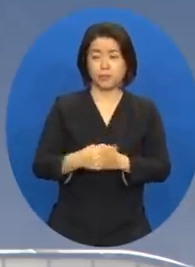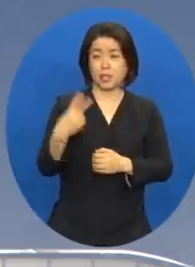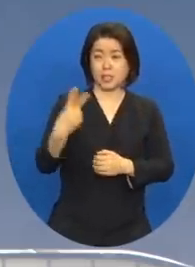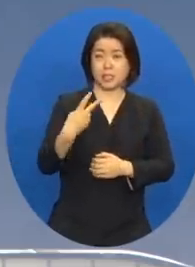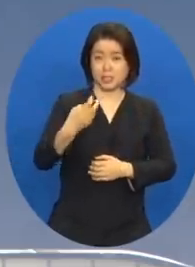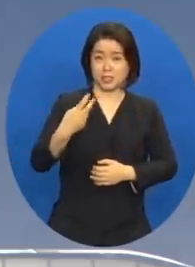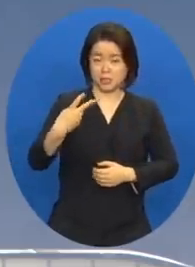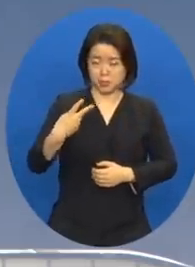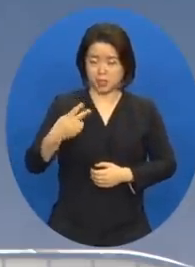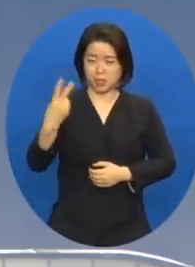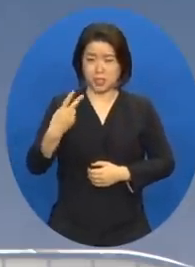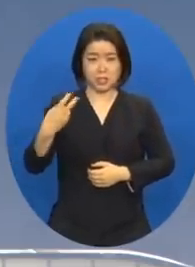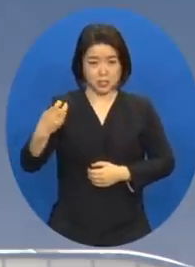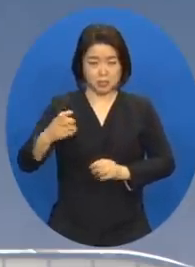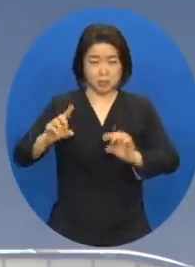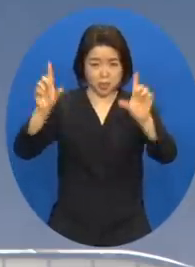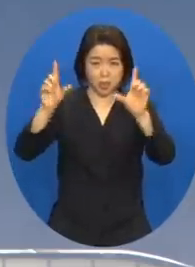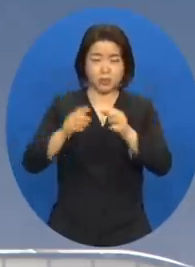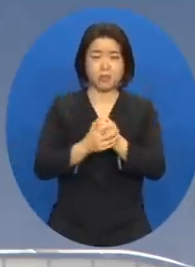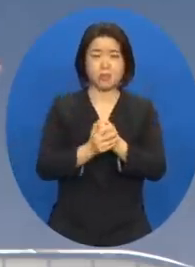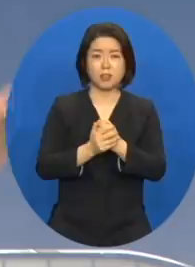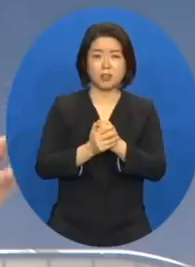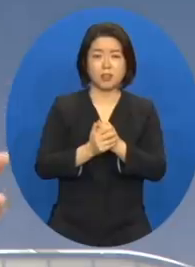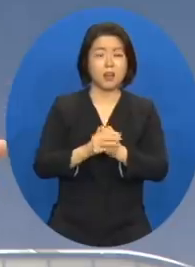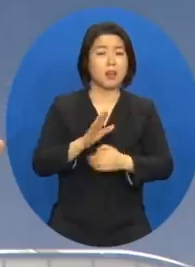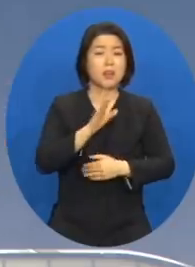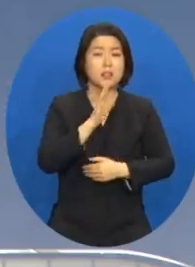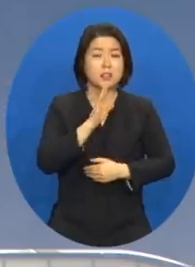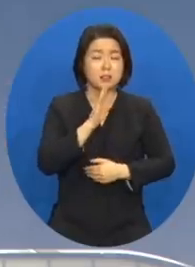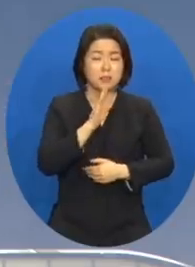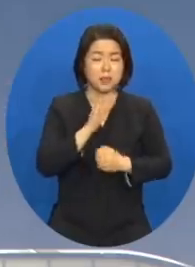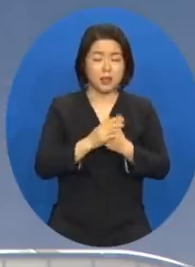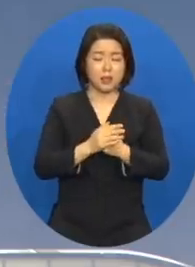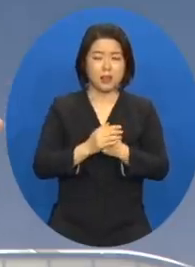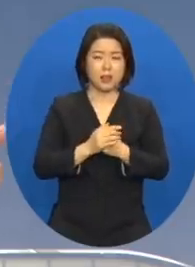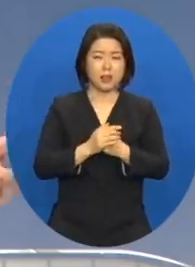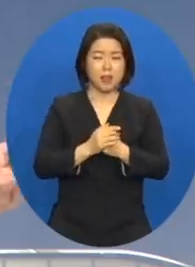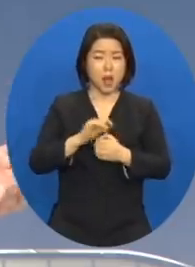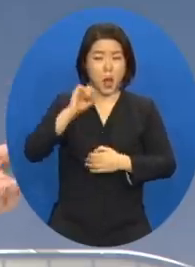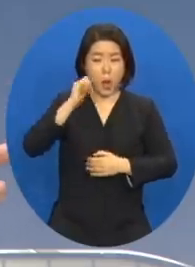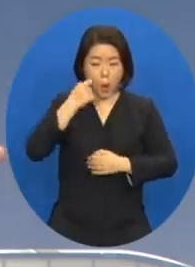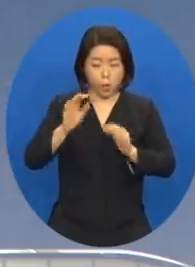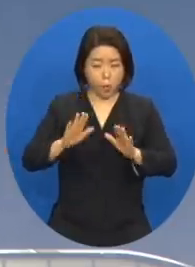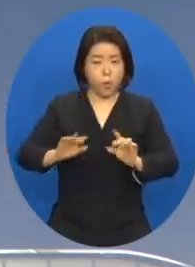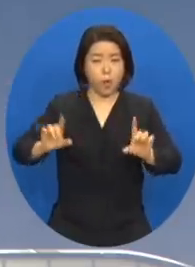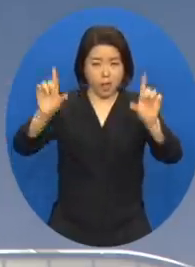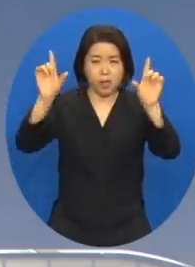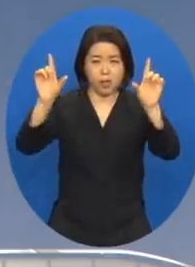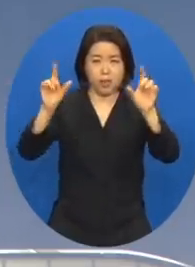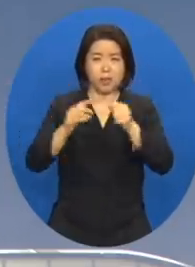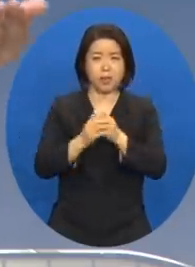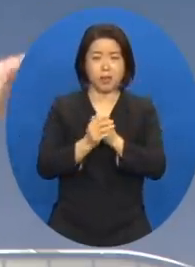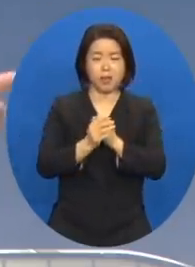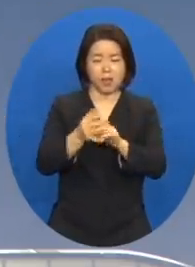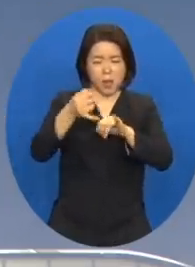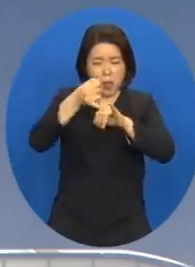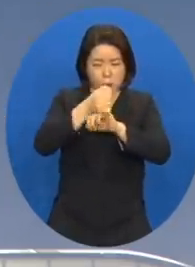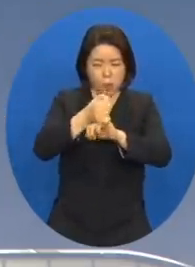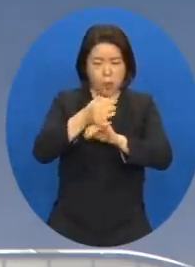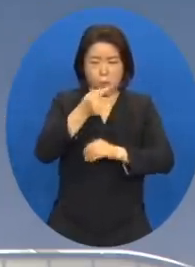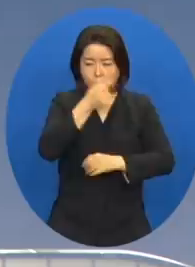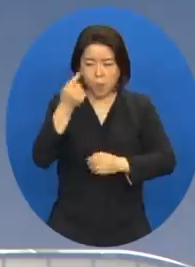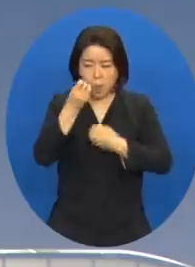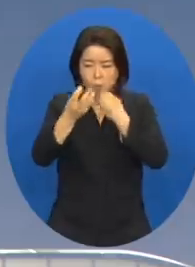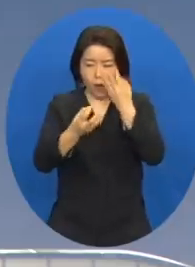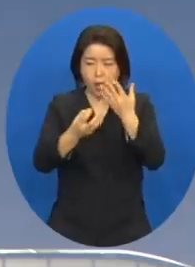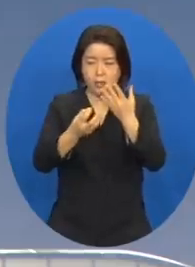2022년, 2020년 정말 기가 막히게 정말 어려운 올 한 해 반드시 간증의 해가 돼요.